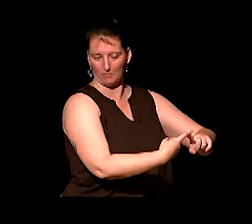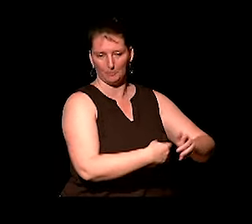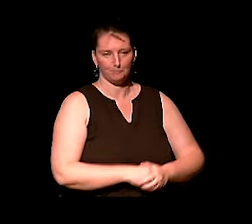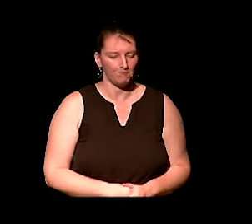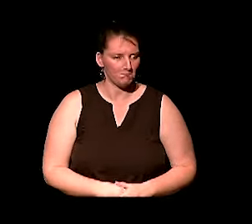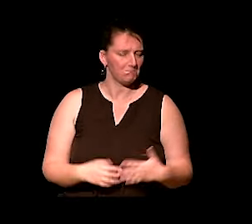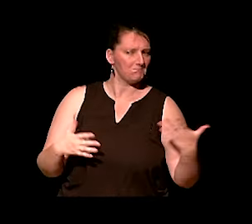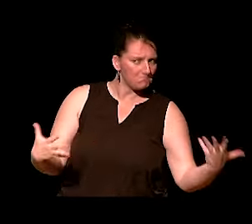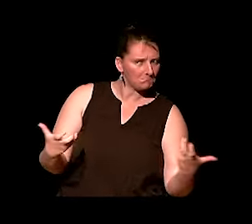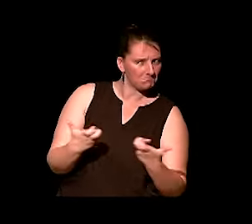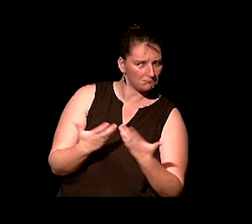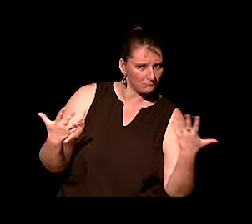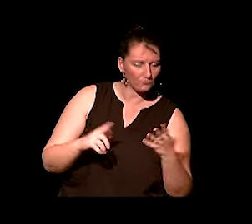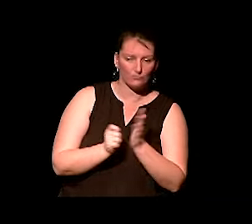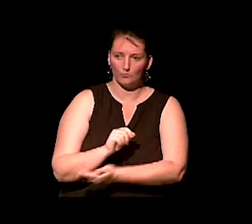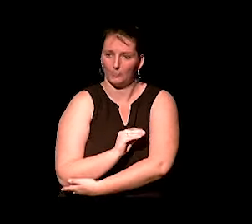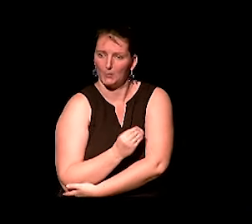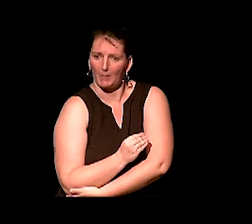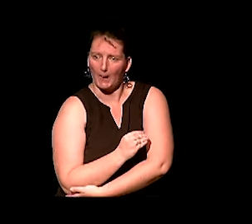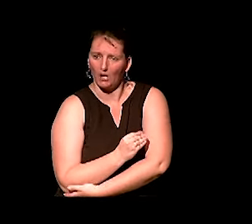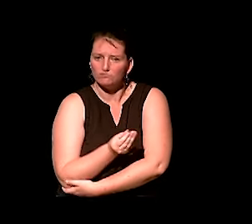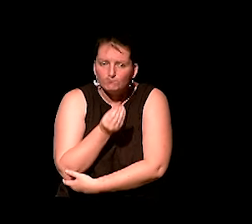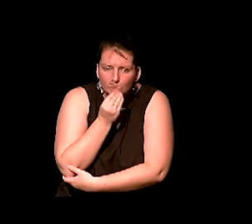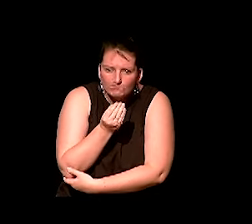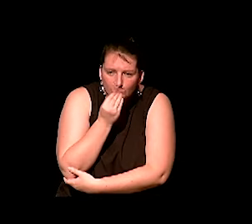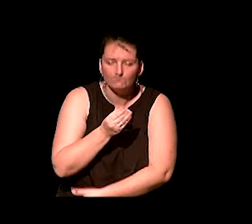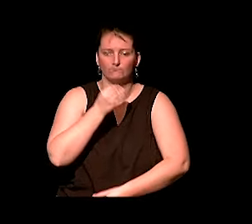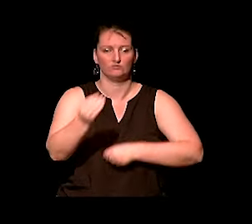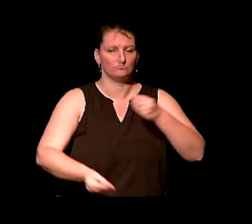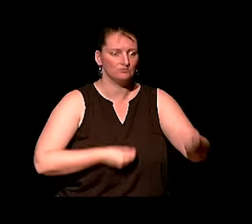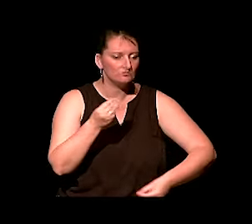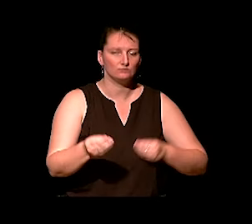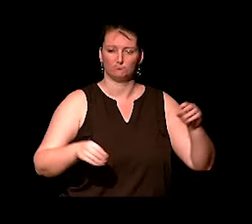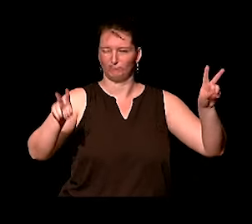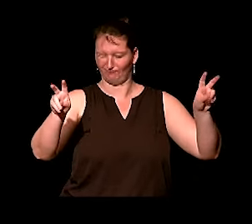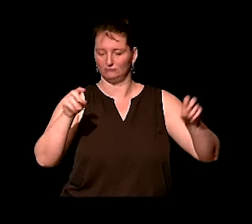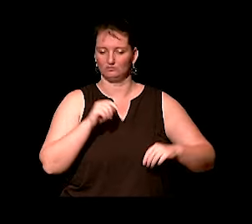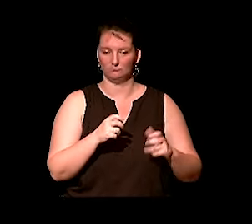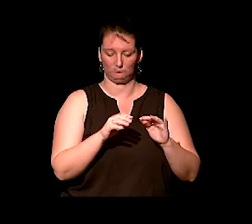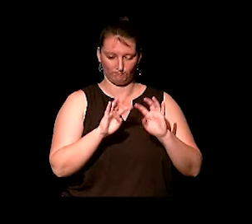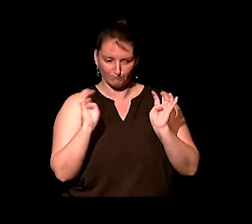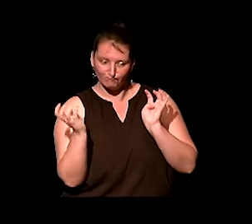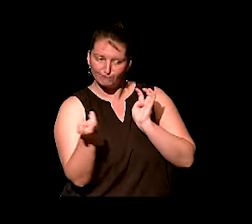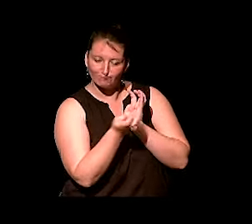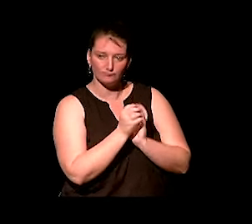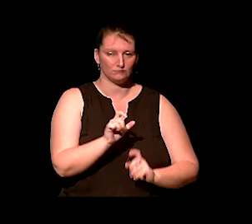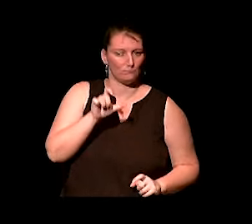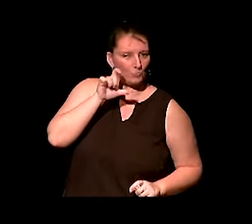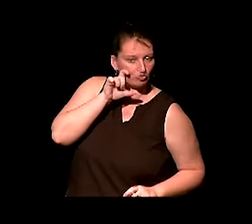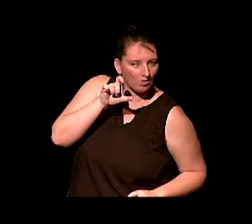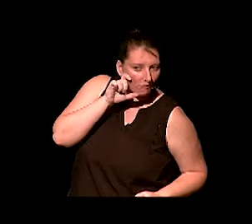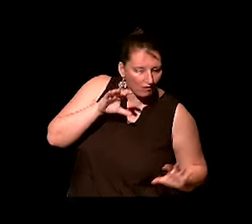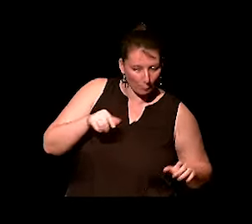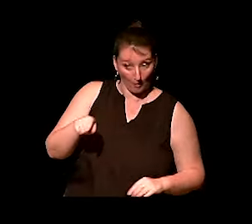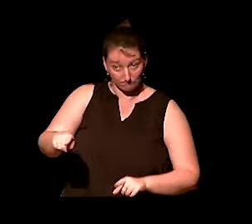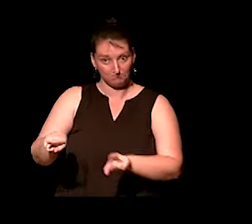par exemple, dans le repas de bébé, de faire le portrait d'une famille bourgeoise, comme les impressionnistes ont eu à cœur de le faire.